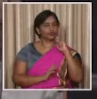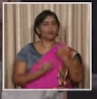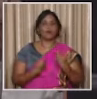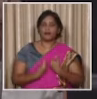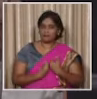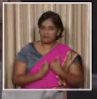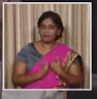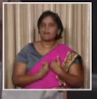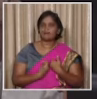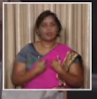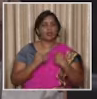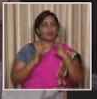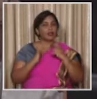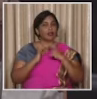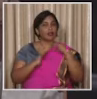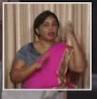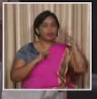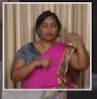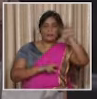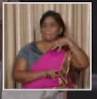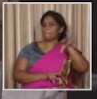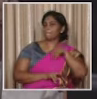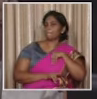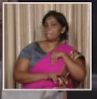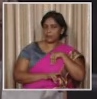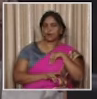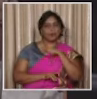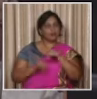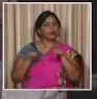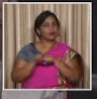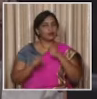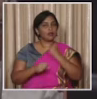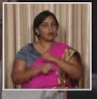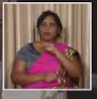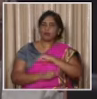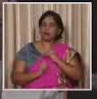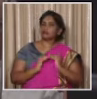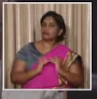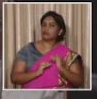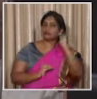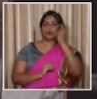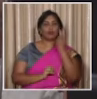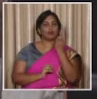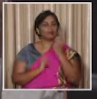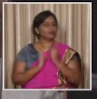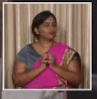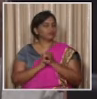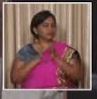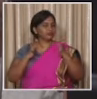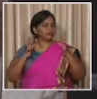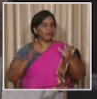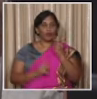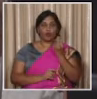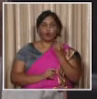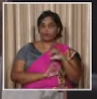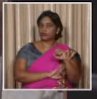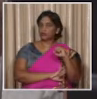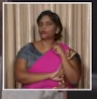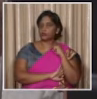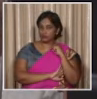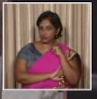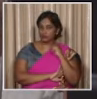බව ජාත්‍යන්තර ඉදිරියේ තහවුරු වුණා. රාජ්‍ය ආදායම් වැඩි වී ආර්ථිකයේ පිබිදීම නිසා රුපියල ශක්තිමත්